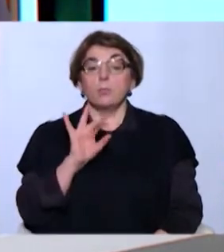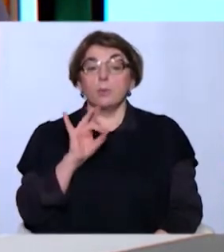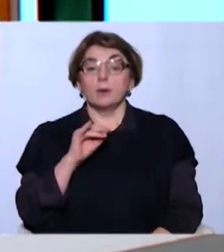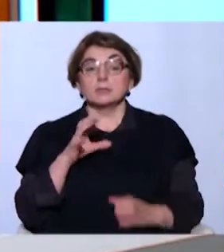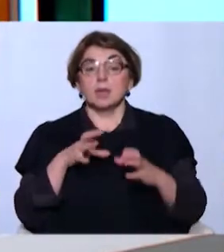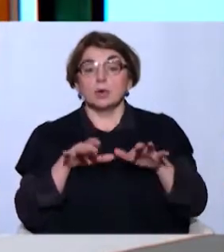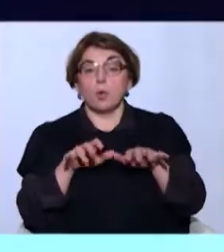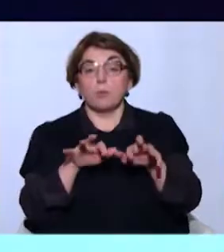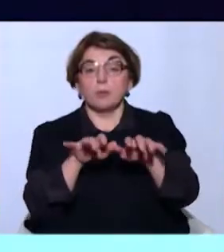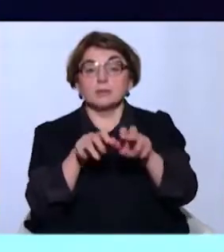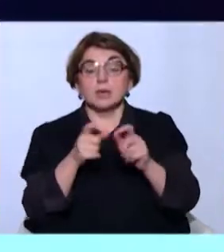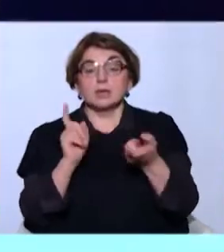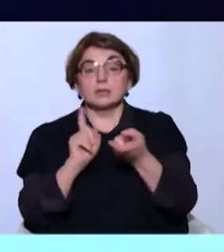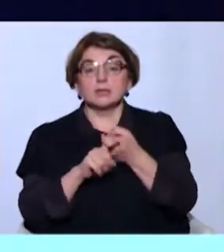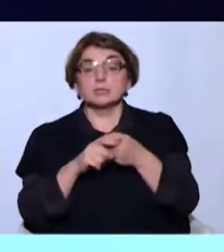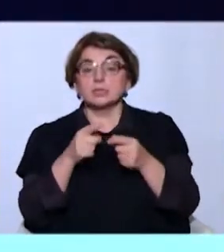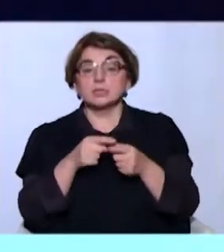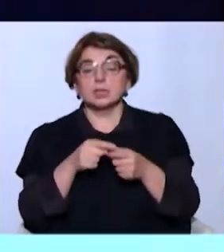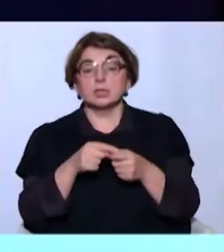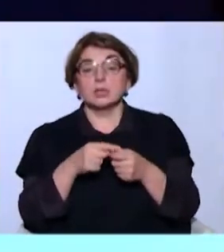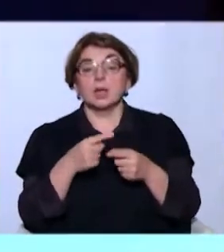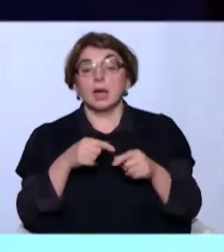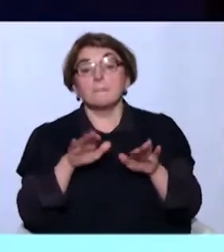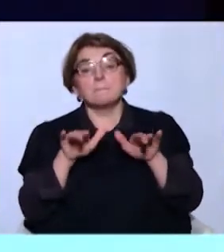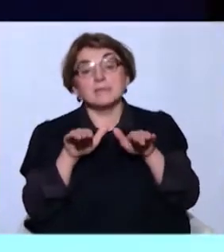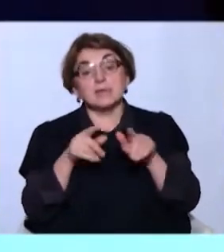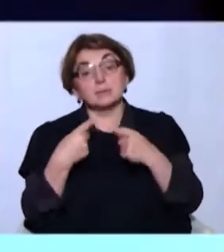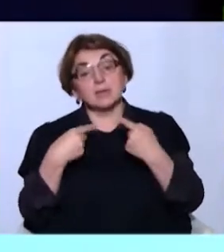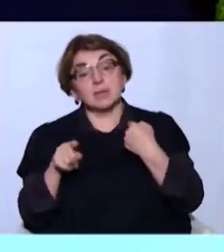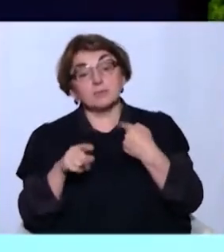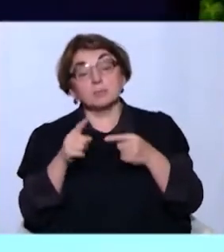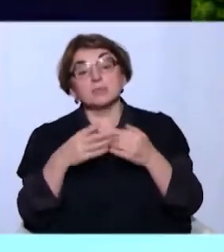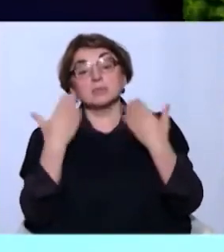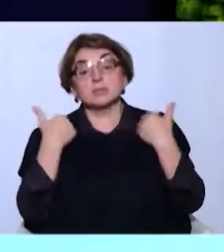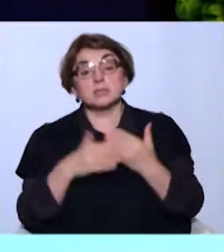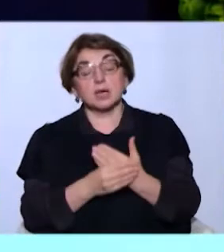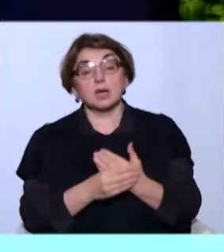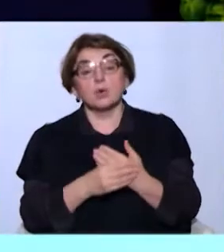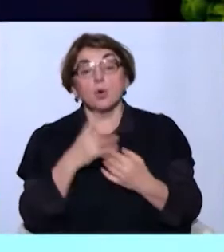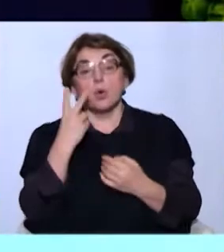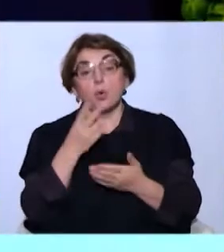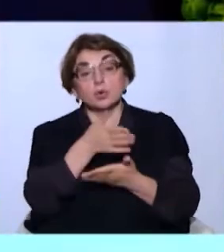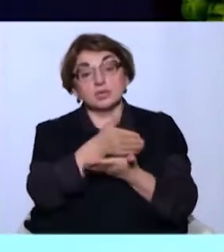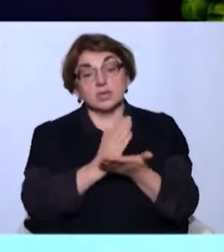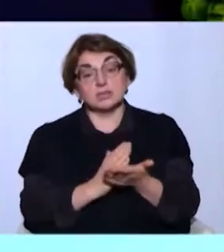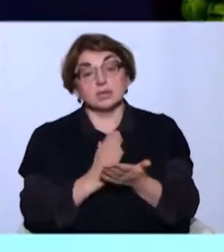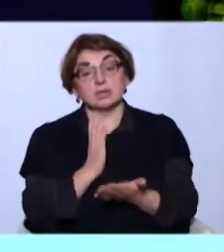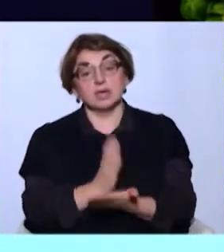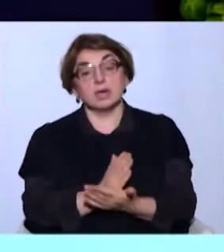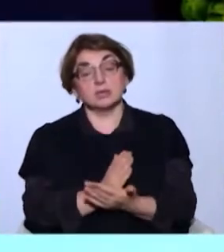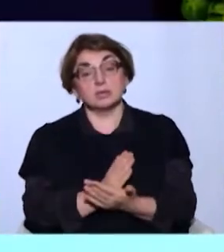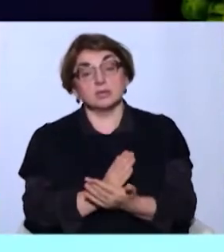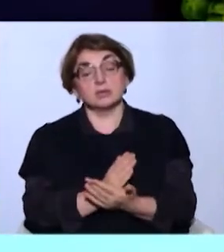Ობობასნაირთა კლასის ნიშანი მწერების კლასისაგან განსხვავებით არის ის, რომ მისი სხეული ორ ნაწილად არის,